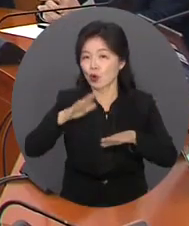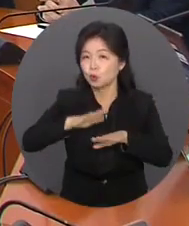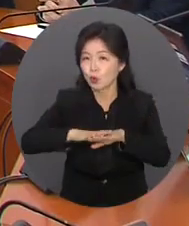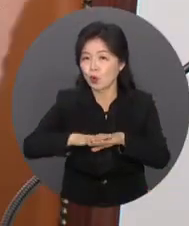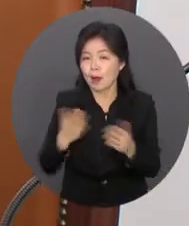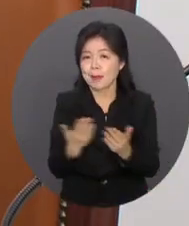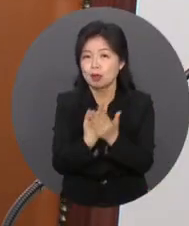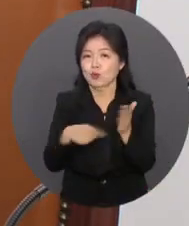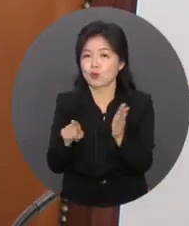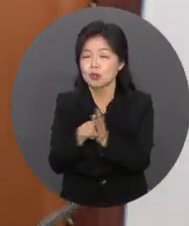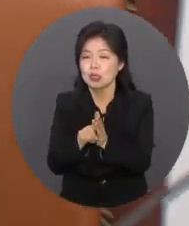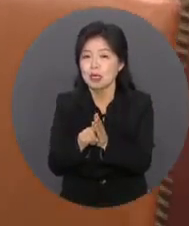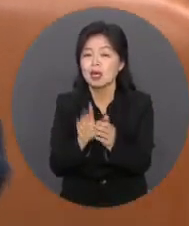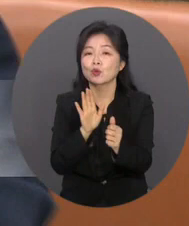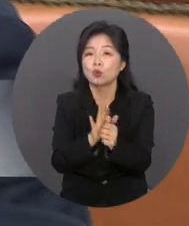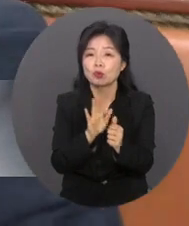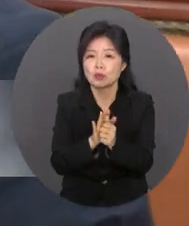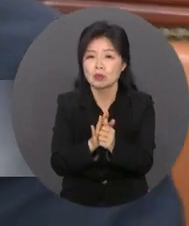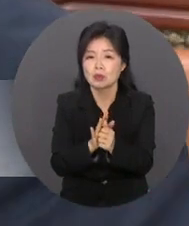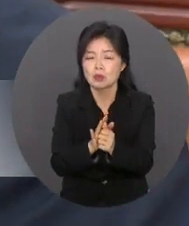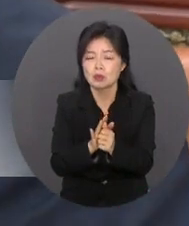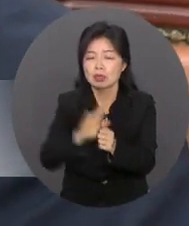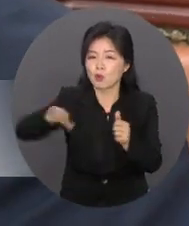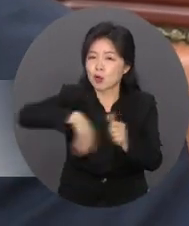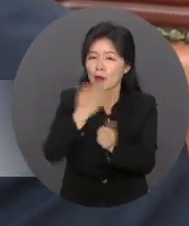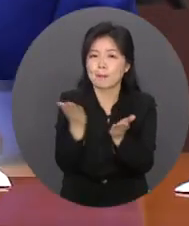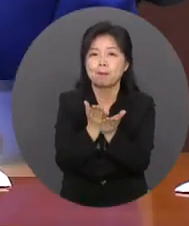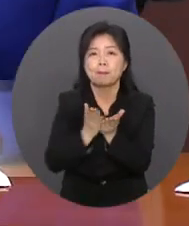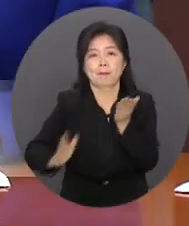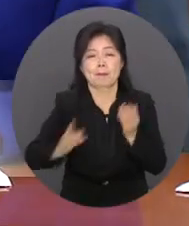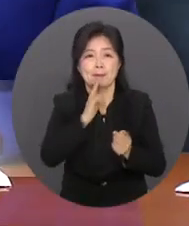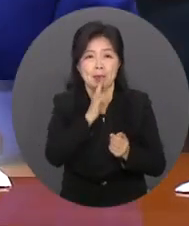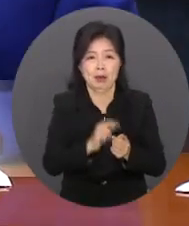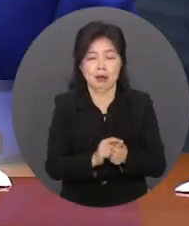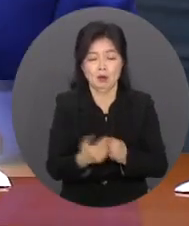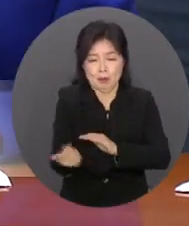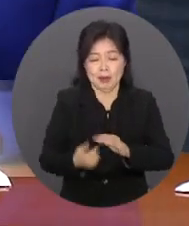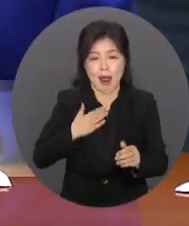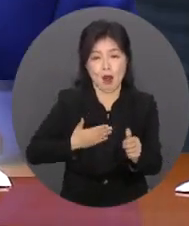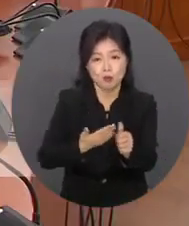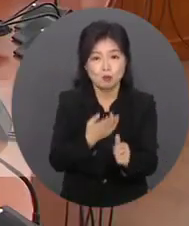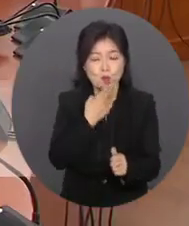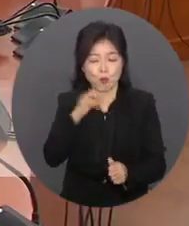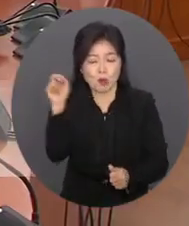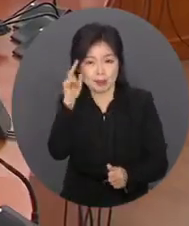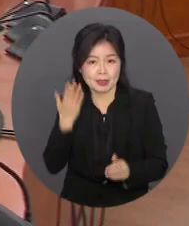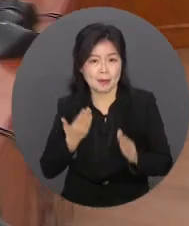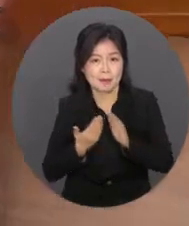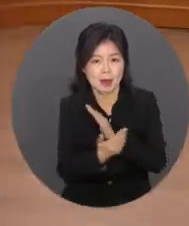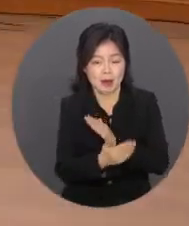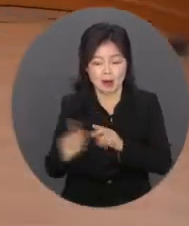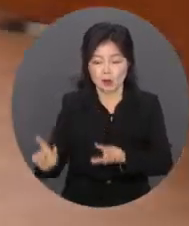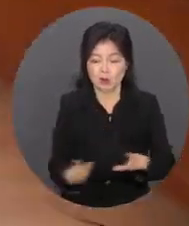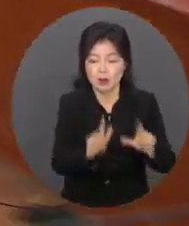올리겠다며 지원한 저온 창고도 입취지가 무색해졌다고 지적했습니다 또 안내도 없이 이뤄진 불씨 단속으로 농민